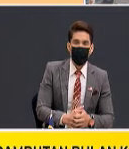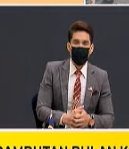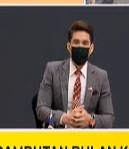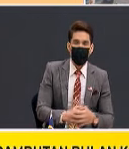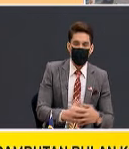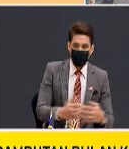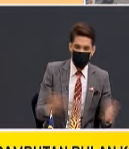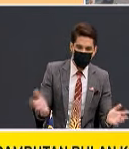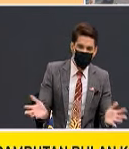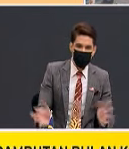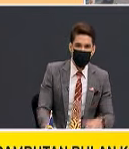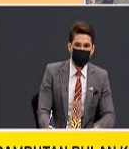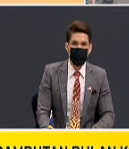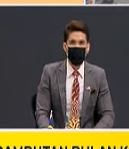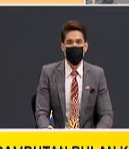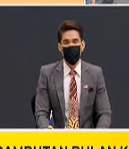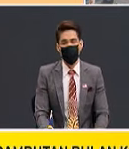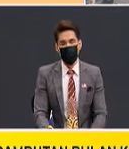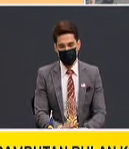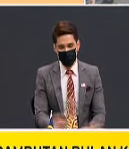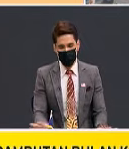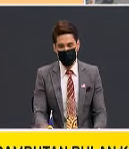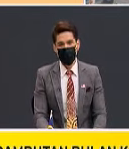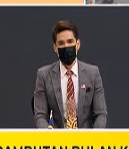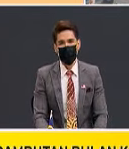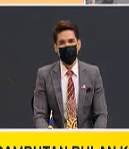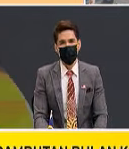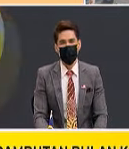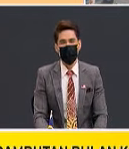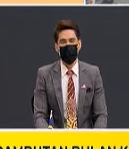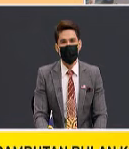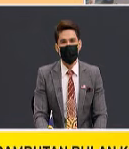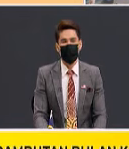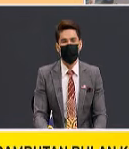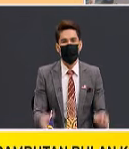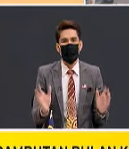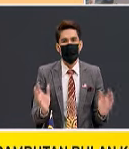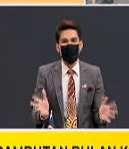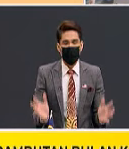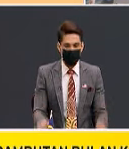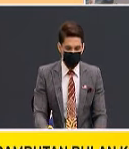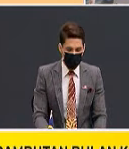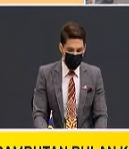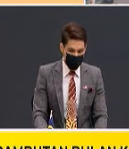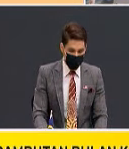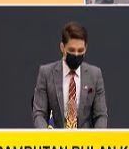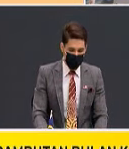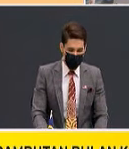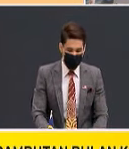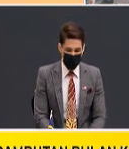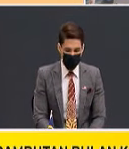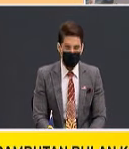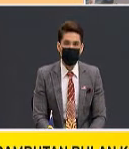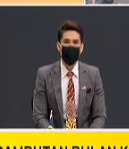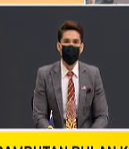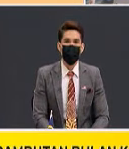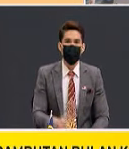pun begitu ia akan disiarkan secara langsung untuk semua masyarakat Malaysia menikmati apakah yang akan disediakan